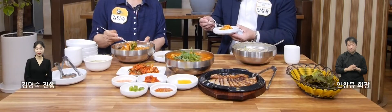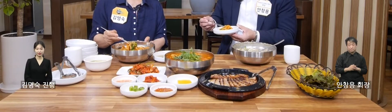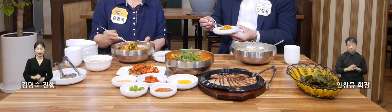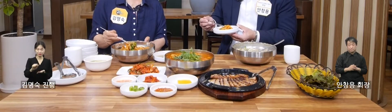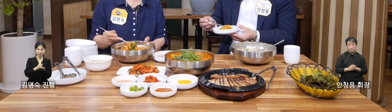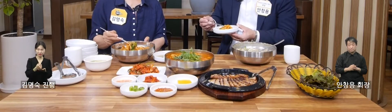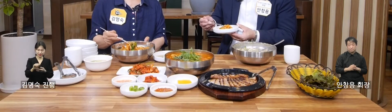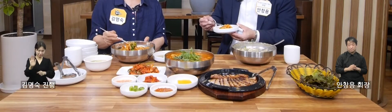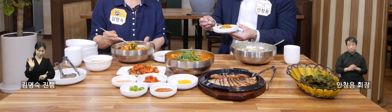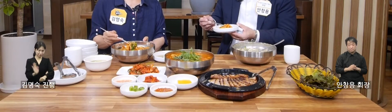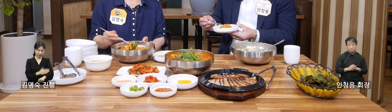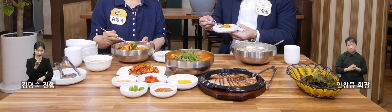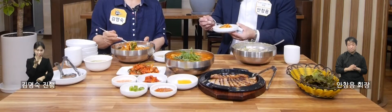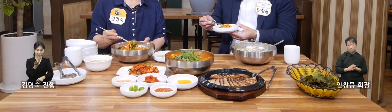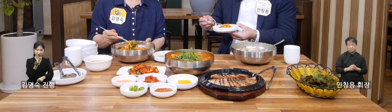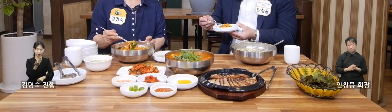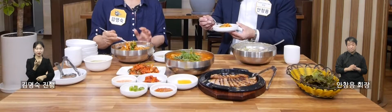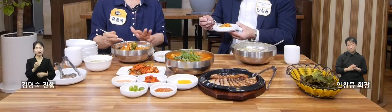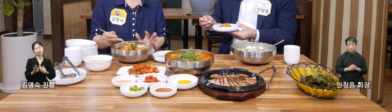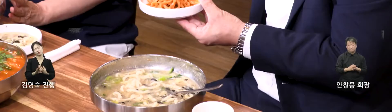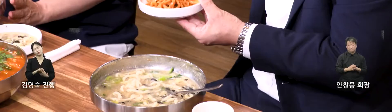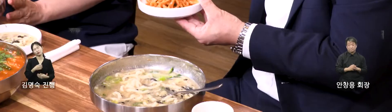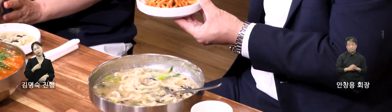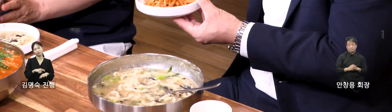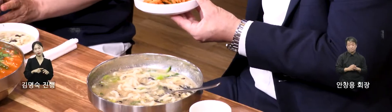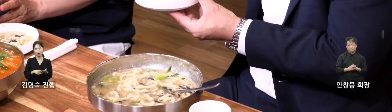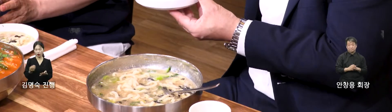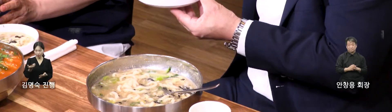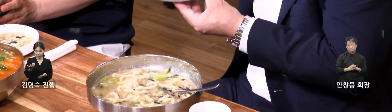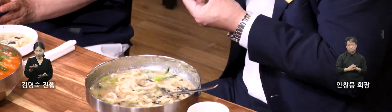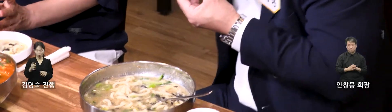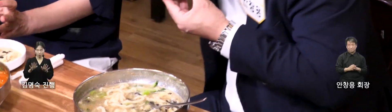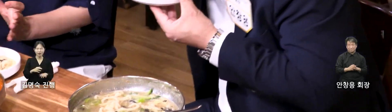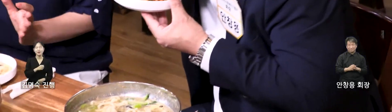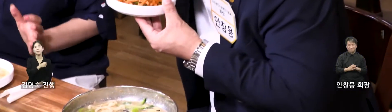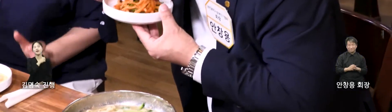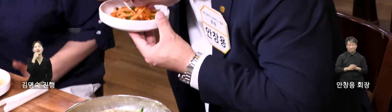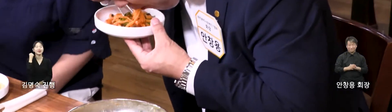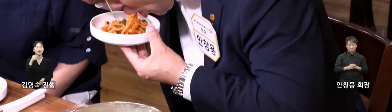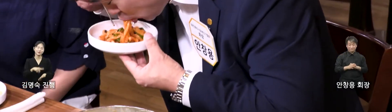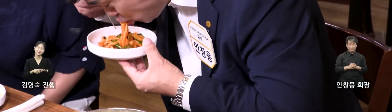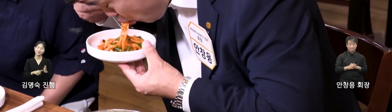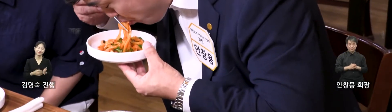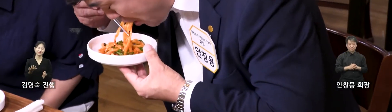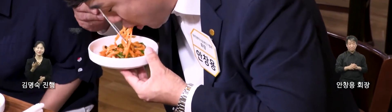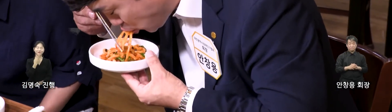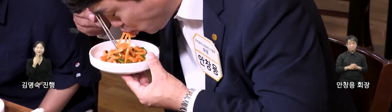잘못 먹으면 엄청 속상해요. 근데 전혀 오늘은 안 속상해요.